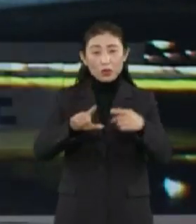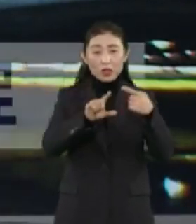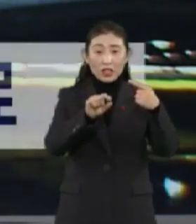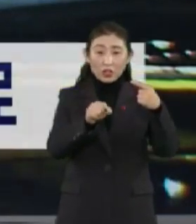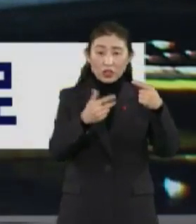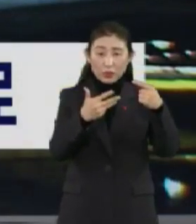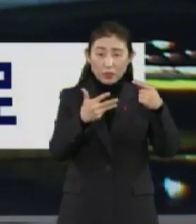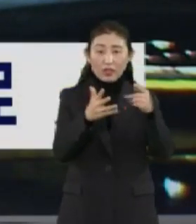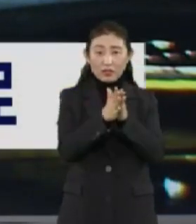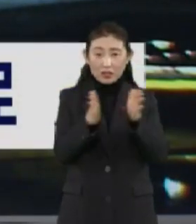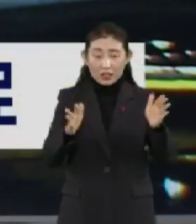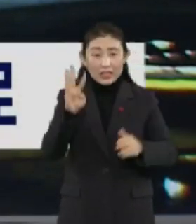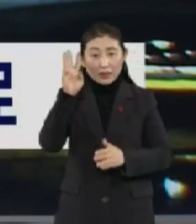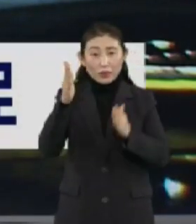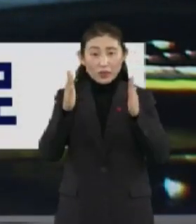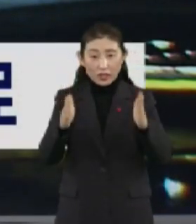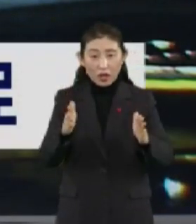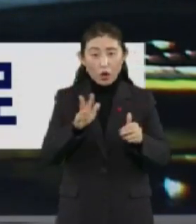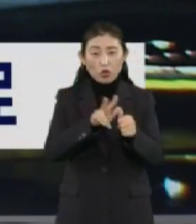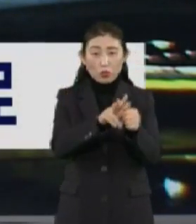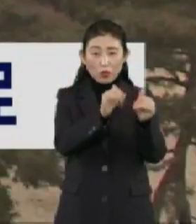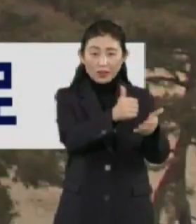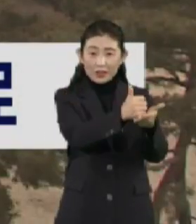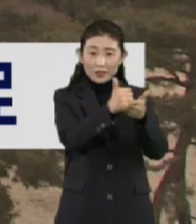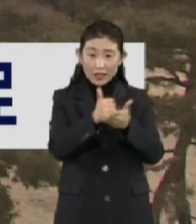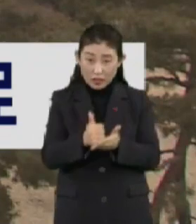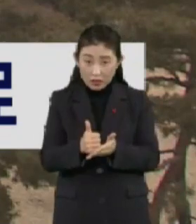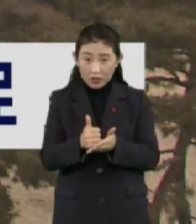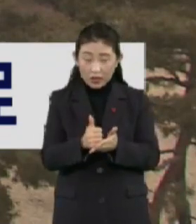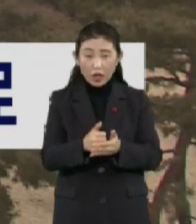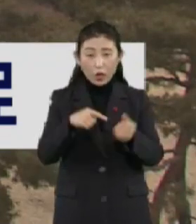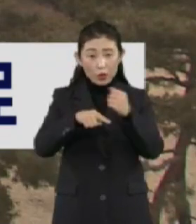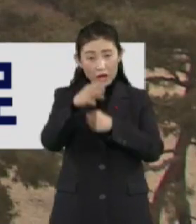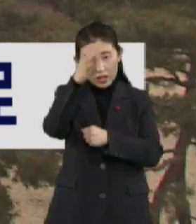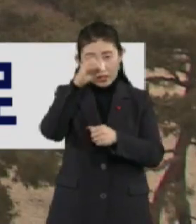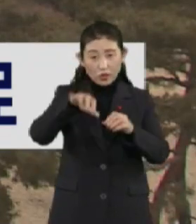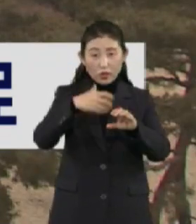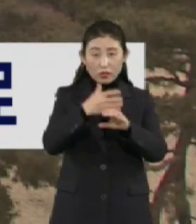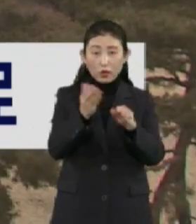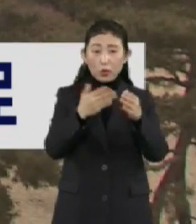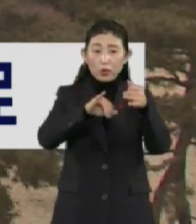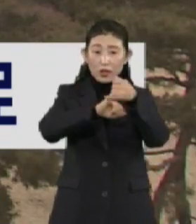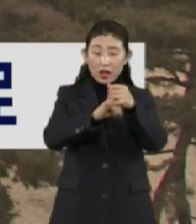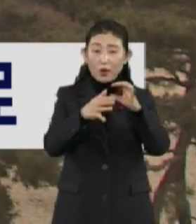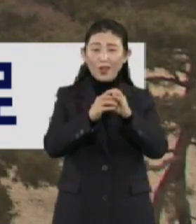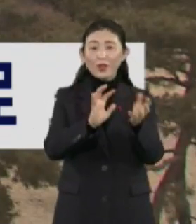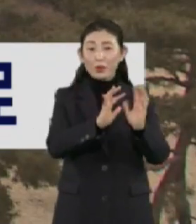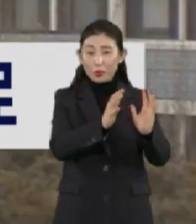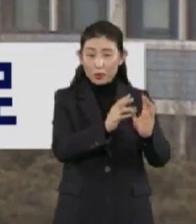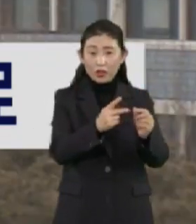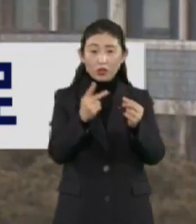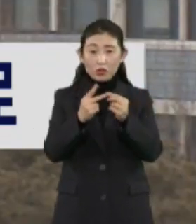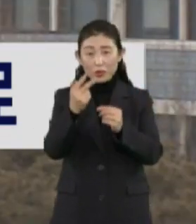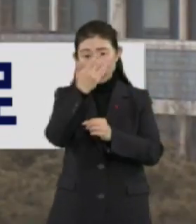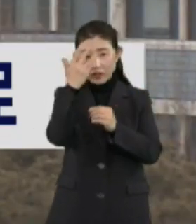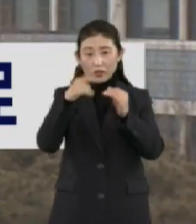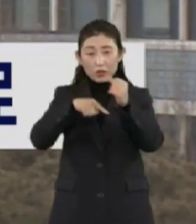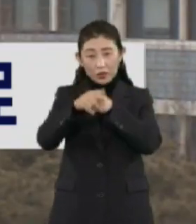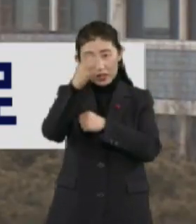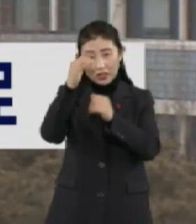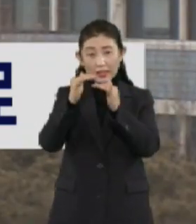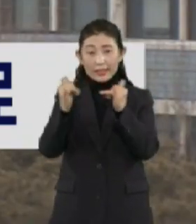카이스트가 오는 18일부터 사흘간 대선 후보들을 대전 캠퍼스로 초청해 과학기술 혁신 공약 토론회를 겸한